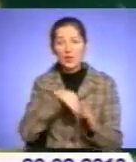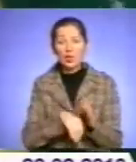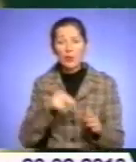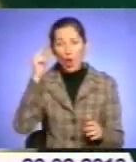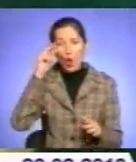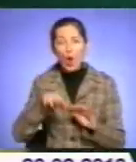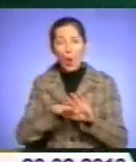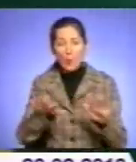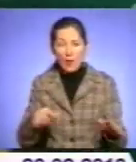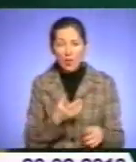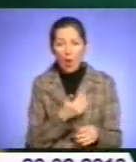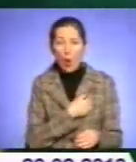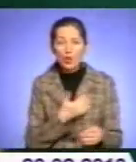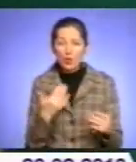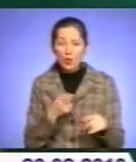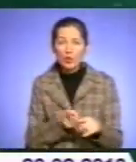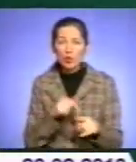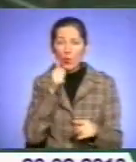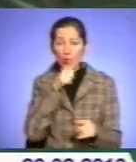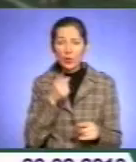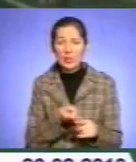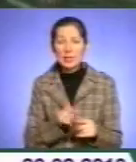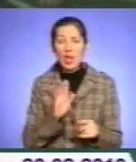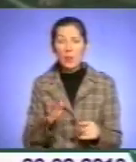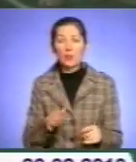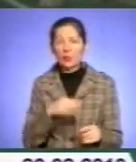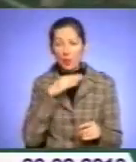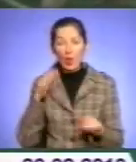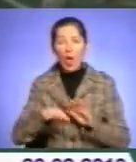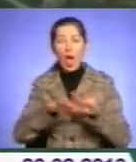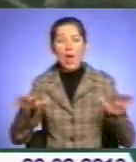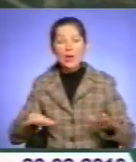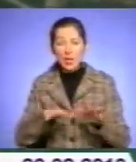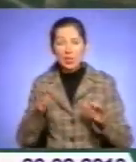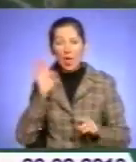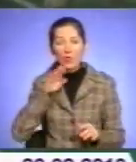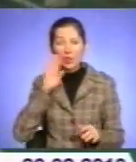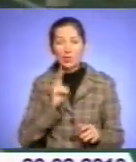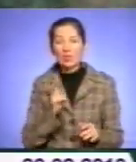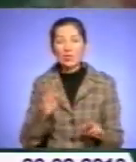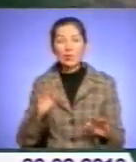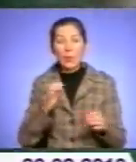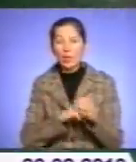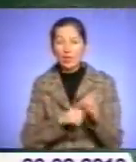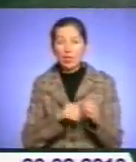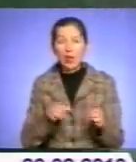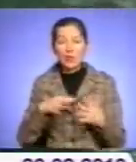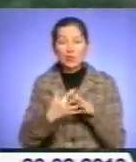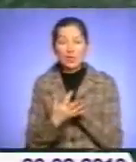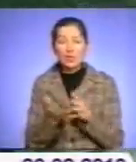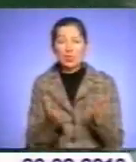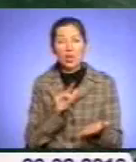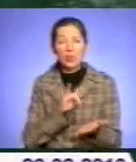році. Зрештою, це буде цілий комплекс занять на воді. Якщо з якихось причин у селі чи навіть в місті не знайдеться басейну, Табачник